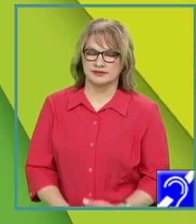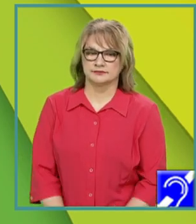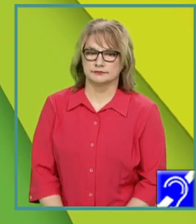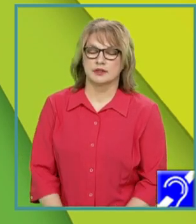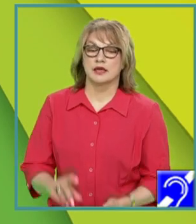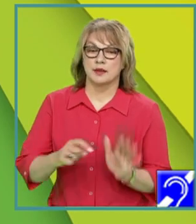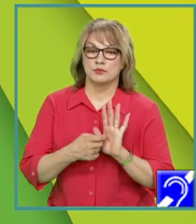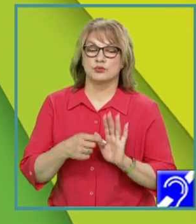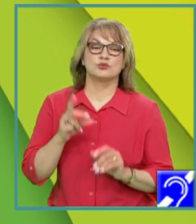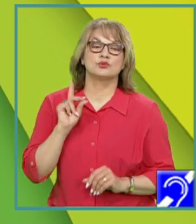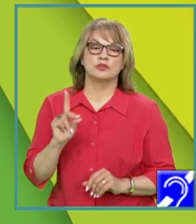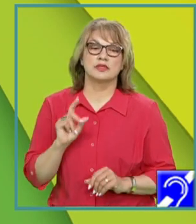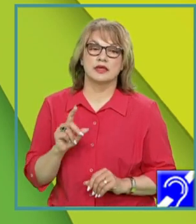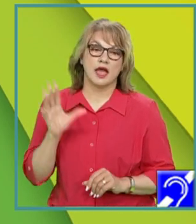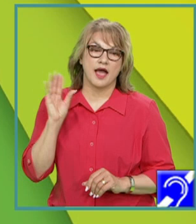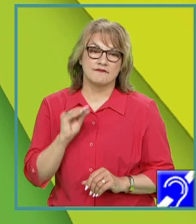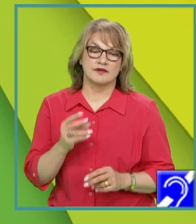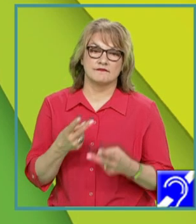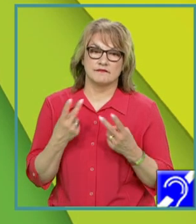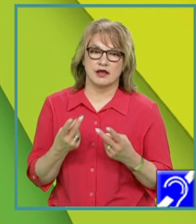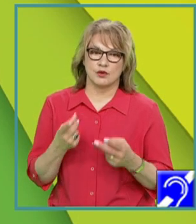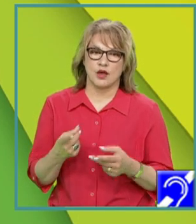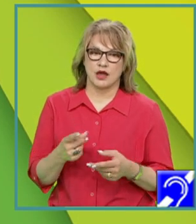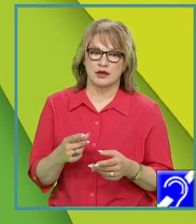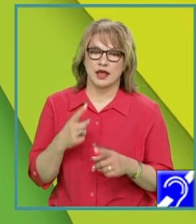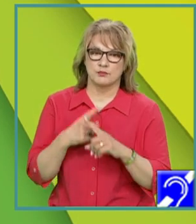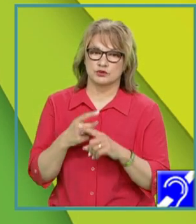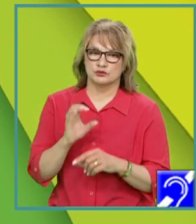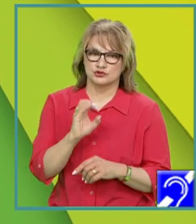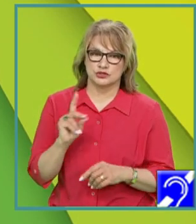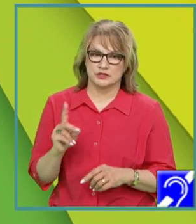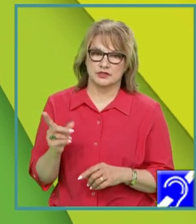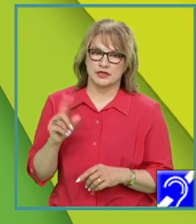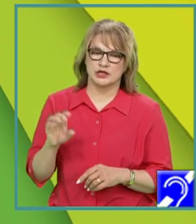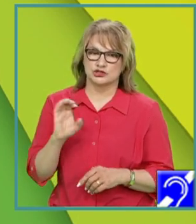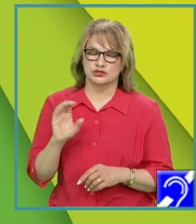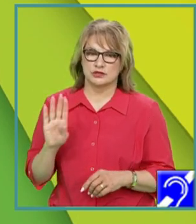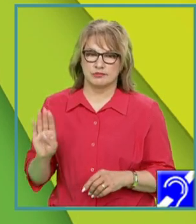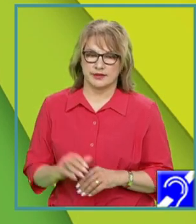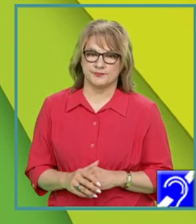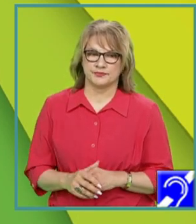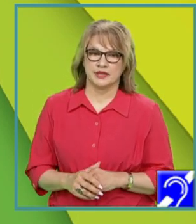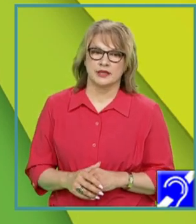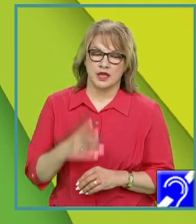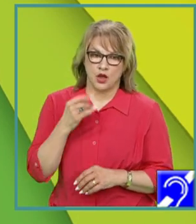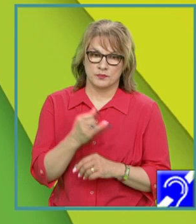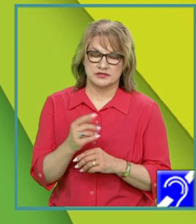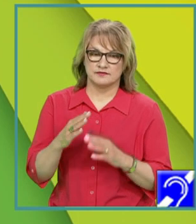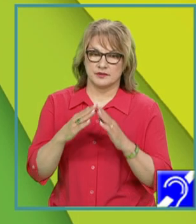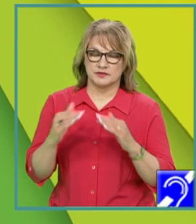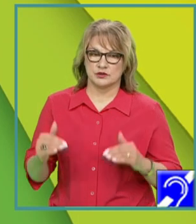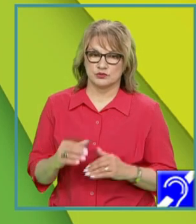B necesită aflăm valoarea produsului CD ori CB observăm că triunghiurile